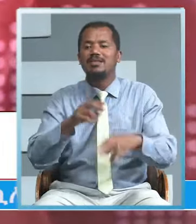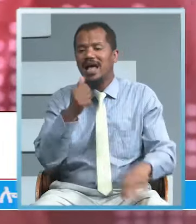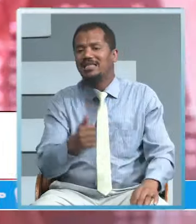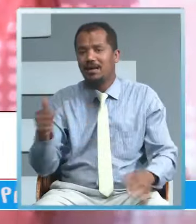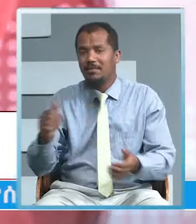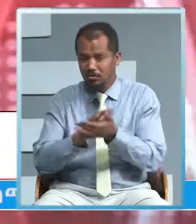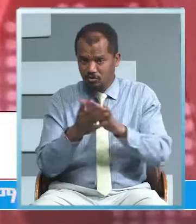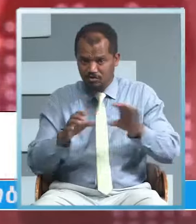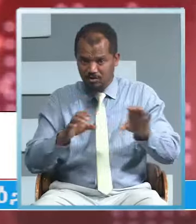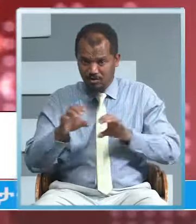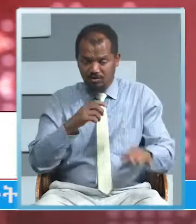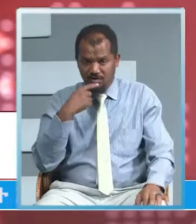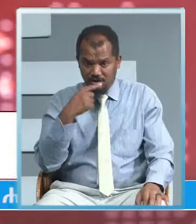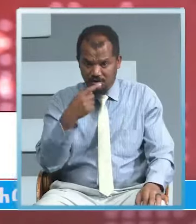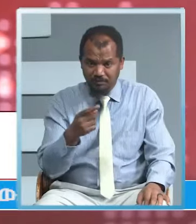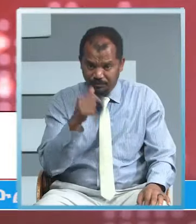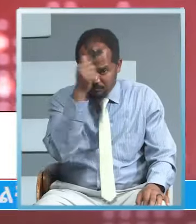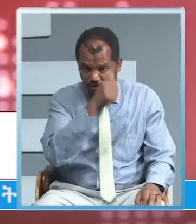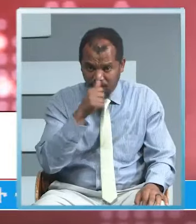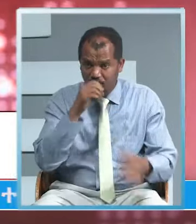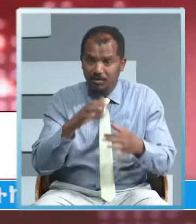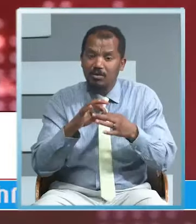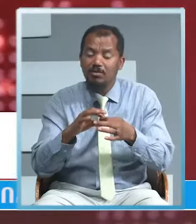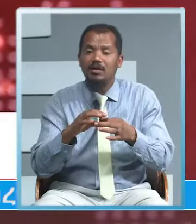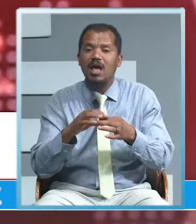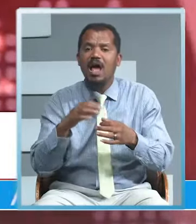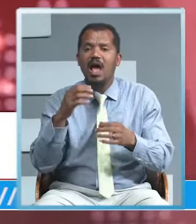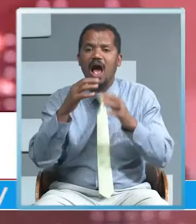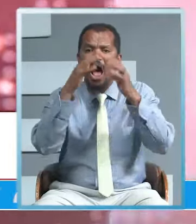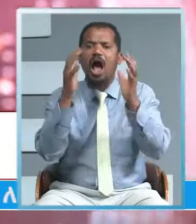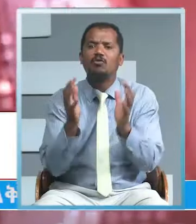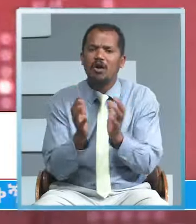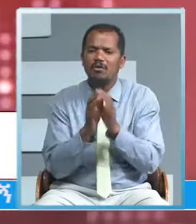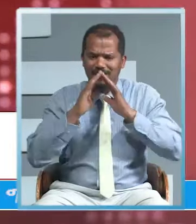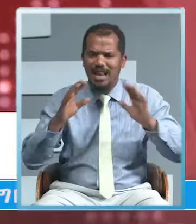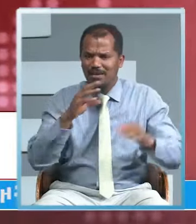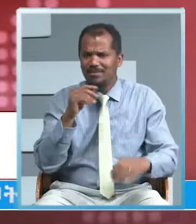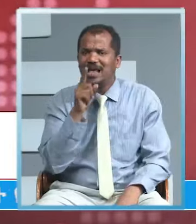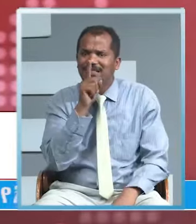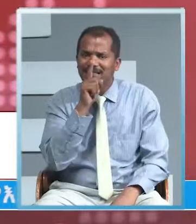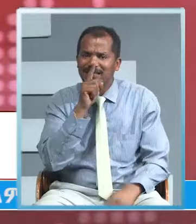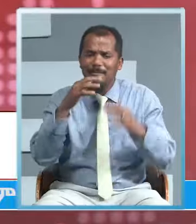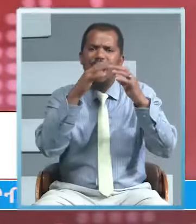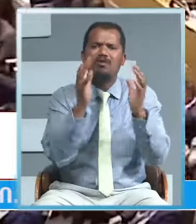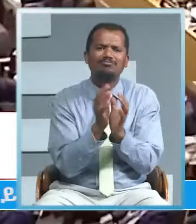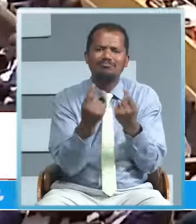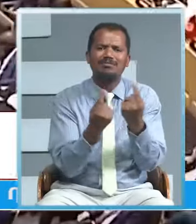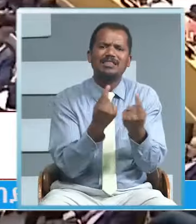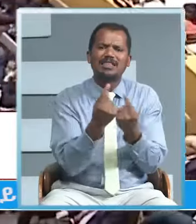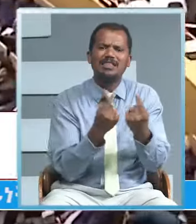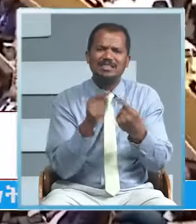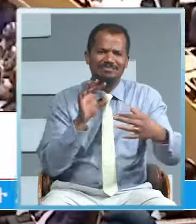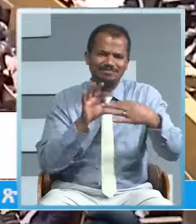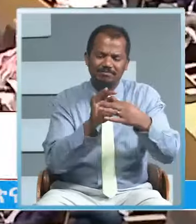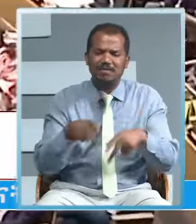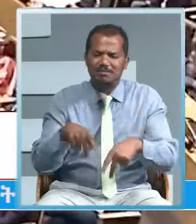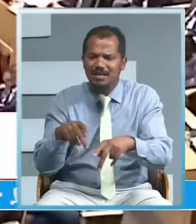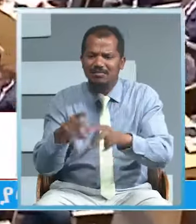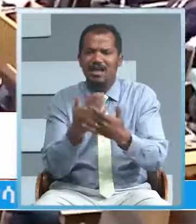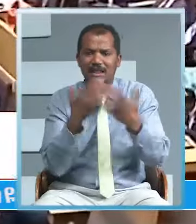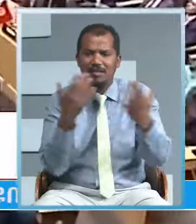እንዲሆን መደረጉን አስታውሷል። ኢትዮጵያም በህብረቱ በአህጉራዊ ሰላምና ጸጥታ፣ በአህጉራዊ የንግድ ቀጠና ትስስር፣